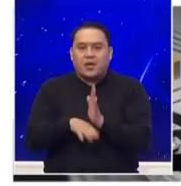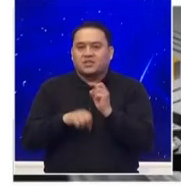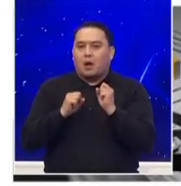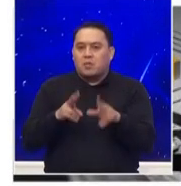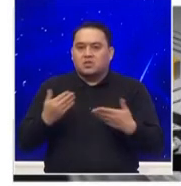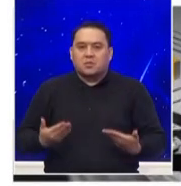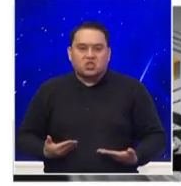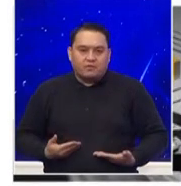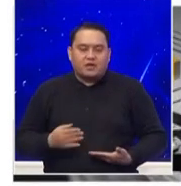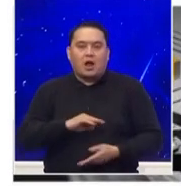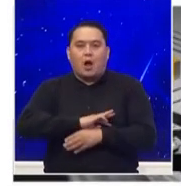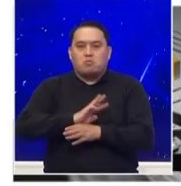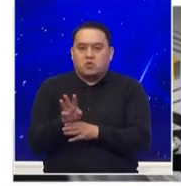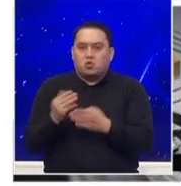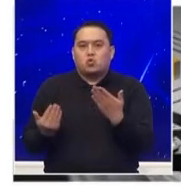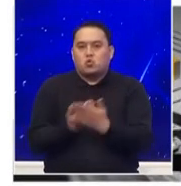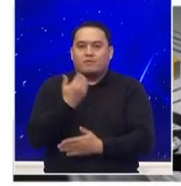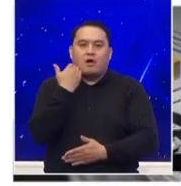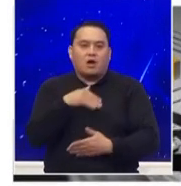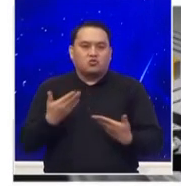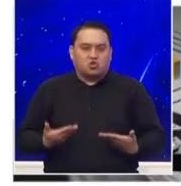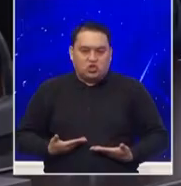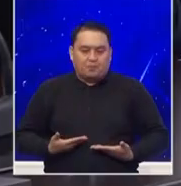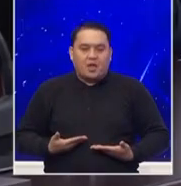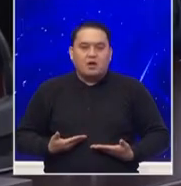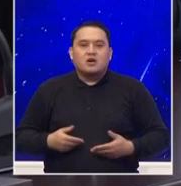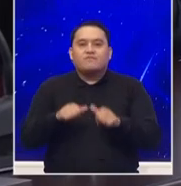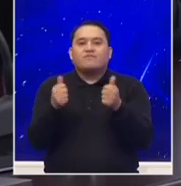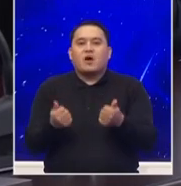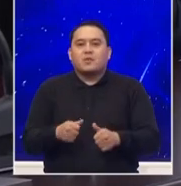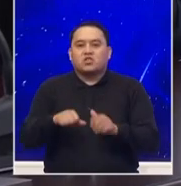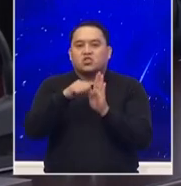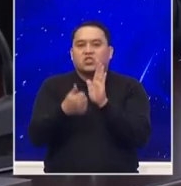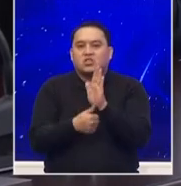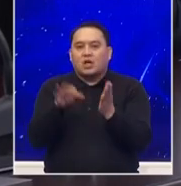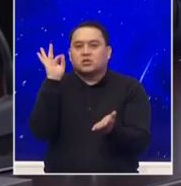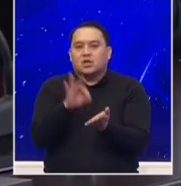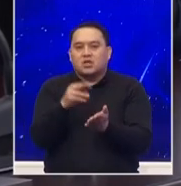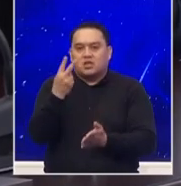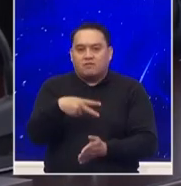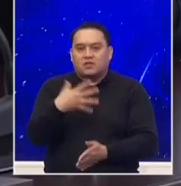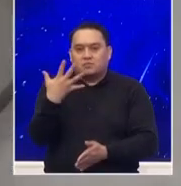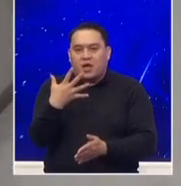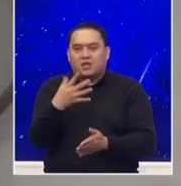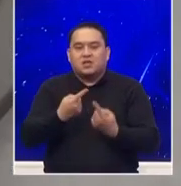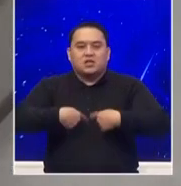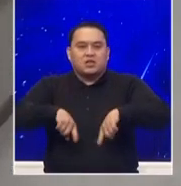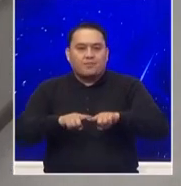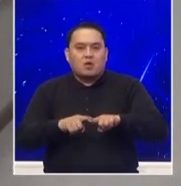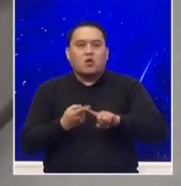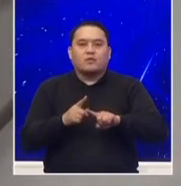для проживания, обеспечение нового качества жизни. По ним сформированы 16 целей и 25 целевых индикаторов.